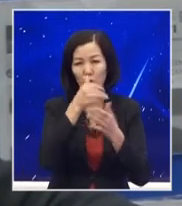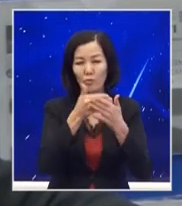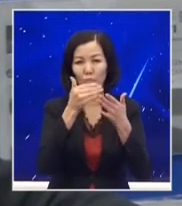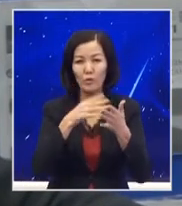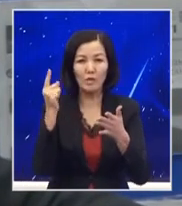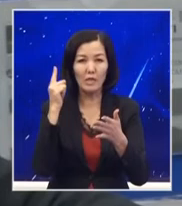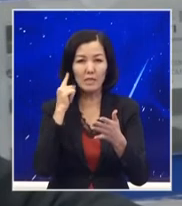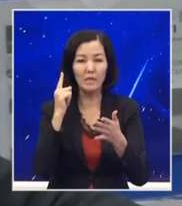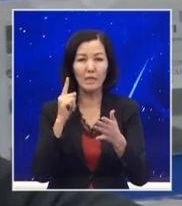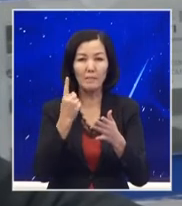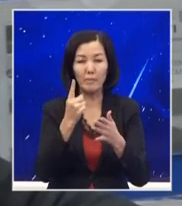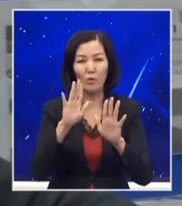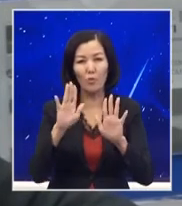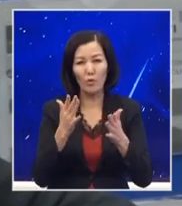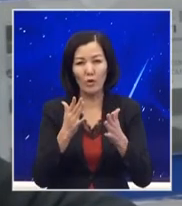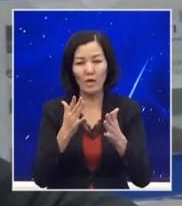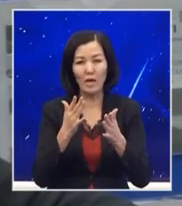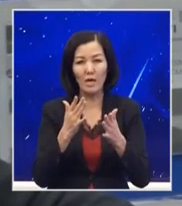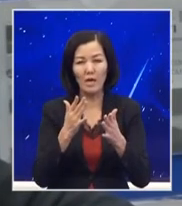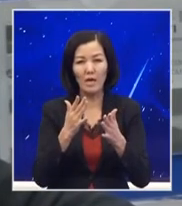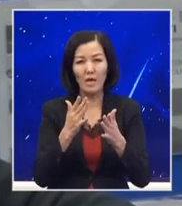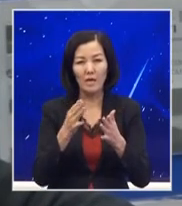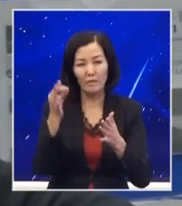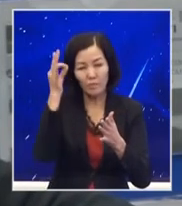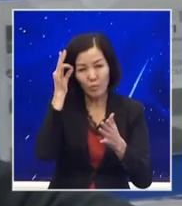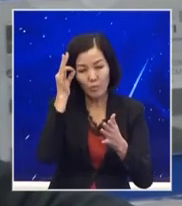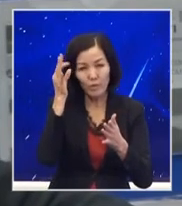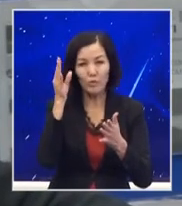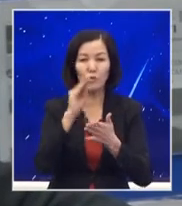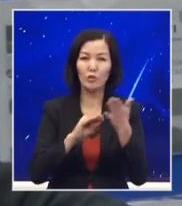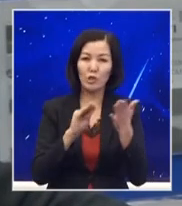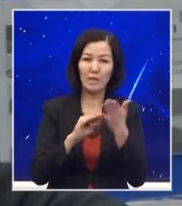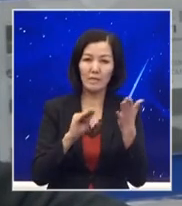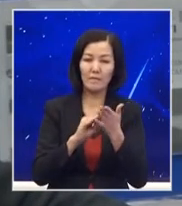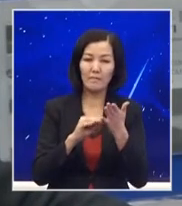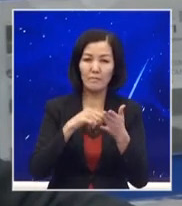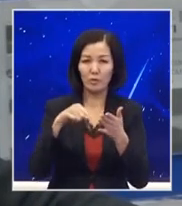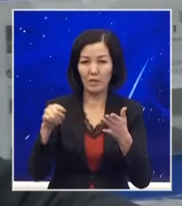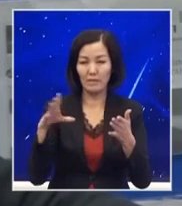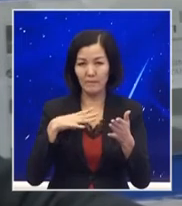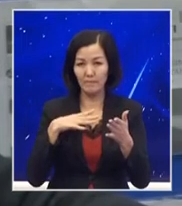естіген бір оқиға көз алдына тізбеленіп өтіп шықты. Сол әсерімді қағазға түсірдім,